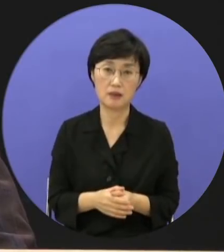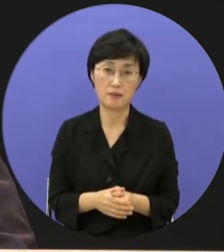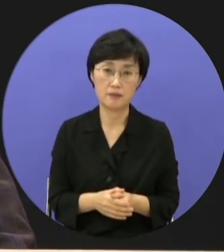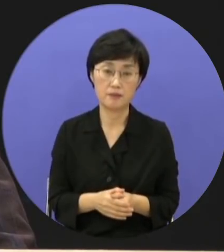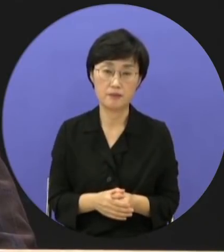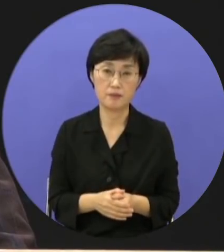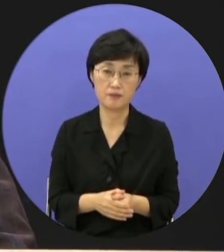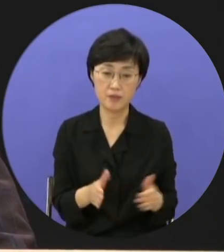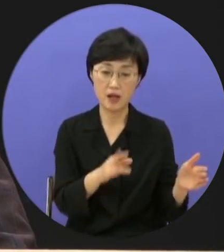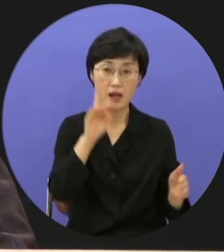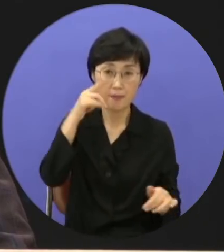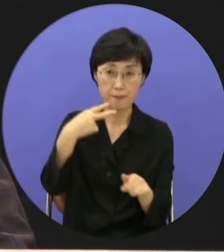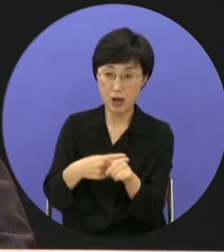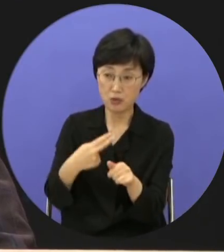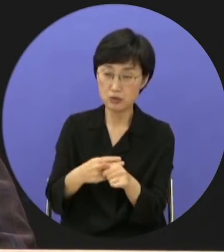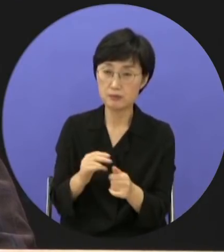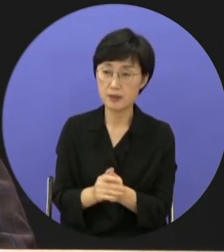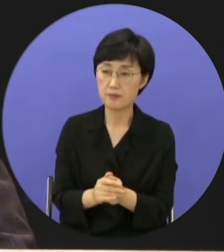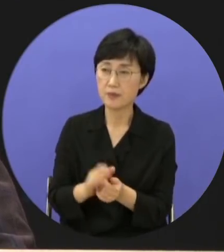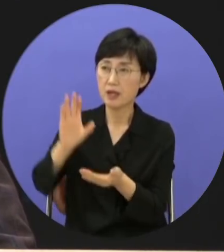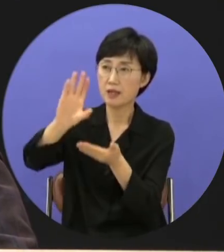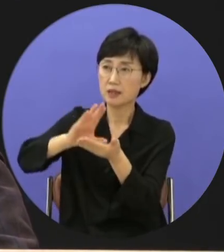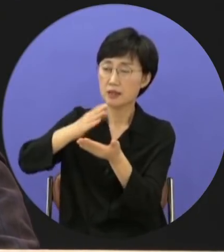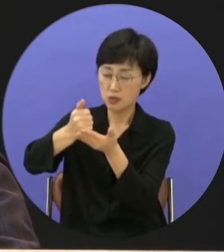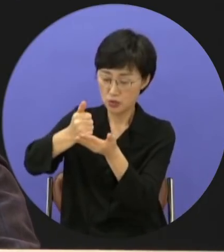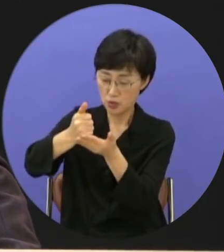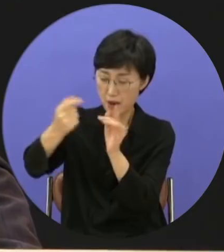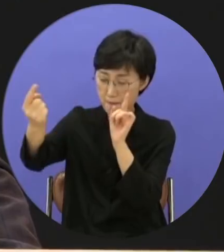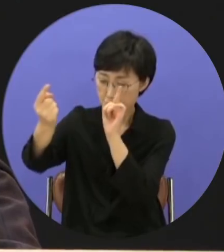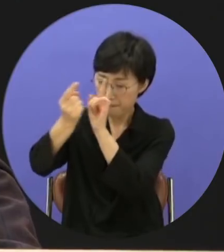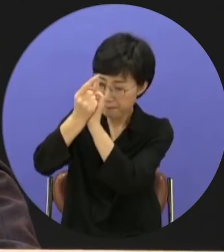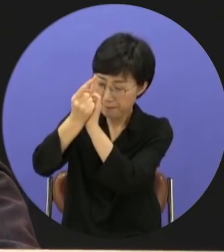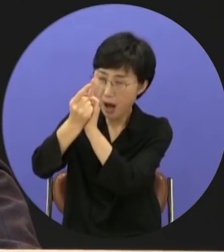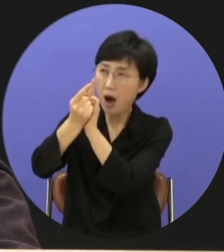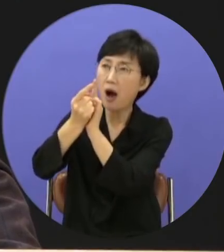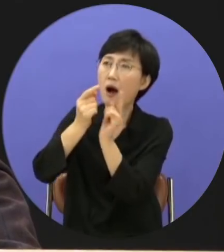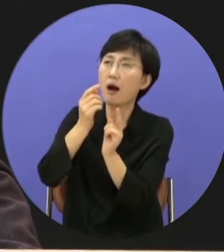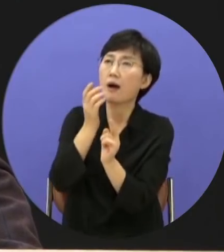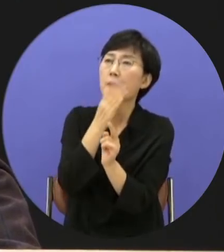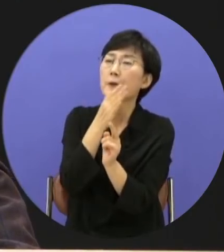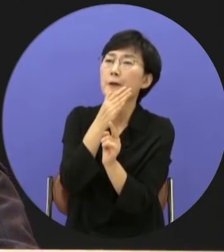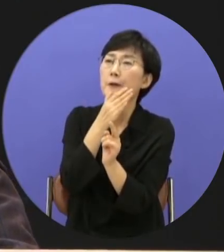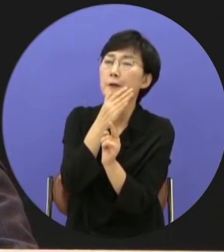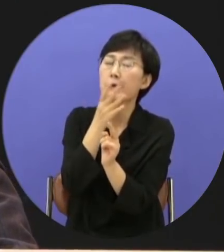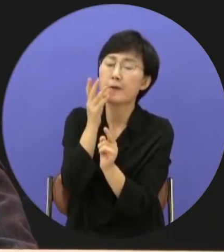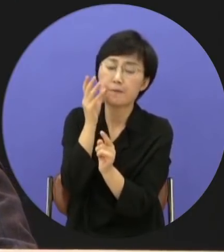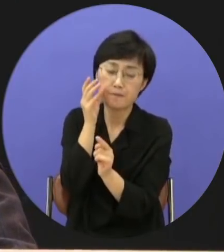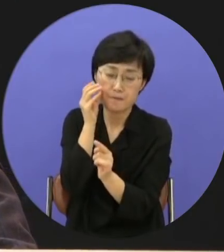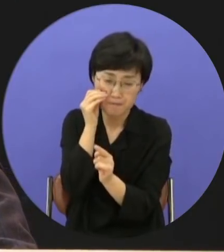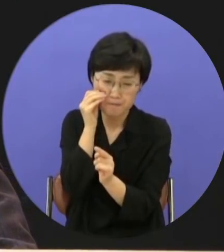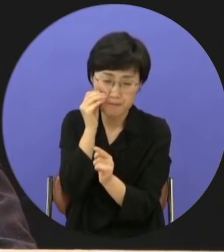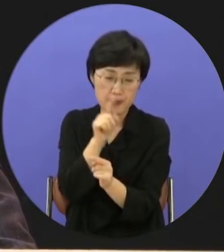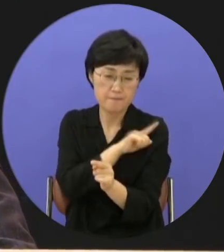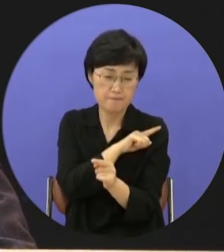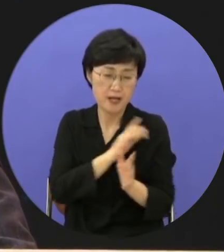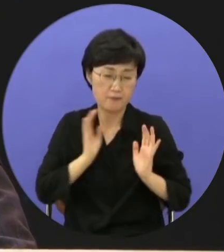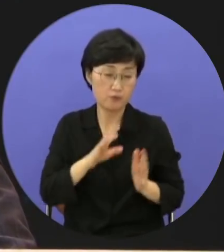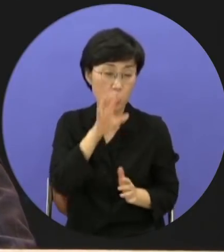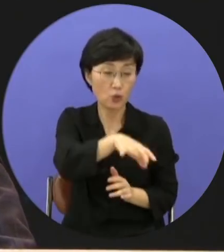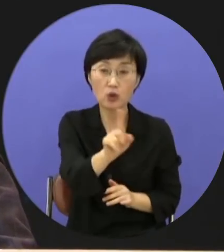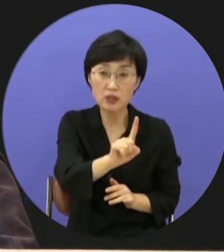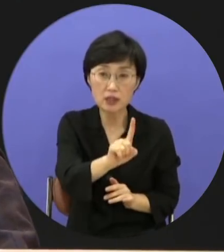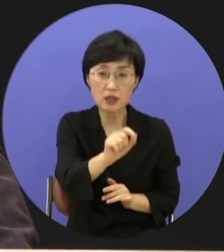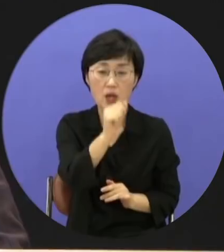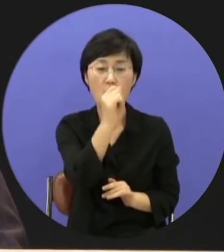바울은 그리스도를 만난 이후에 가장 중요하게 보고 파고들어간 데가 회당이에요. After Paul met